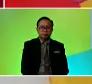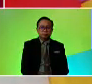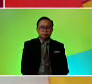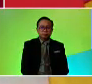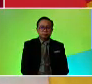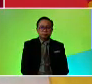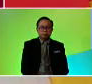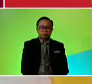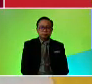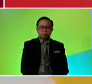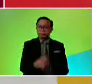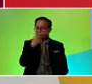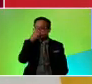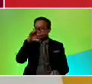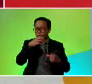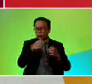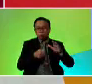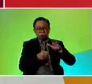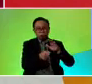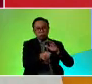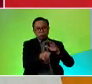untuk melakukan jinayah